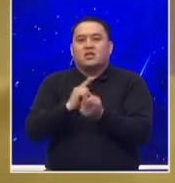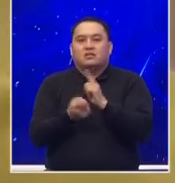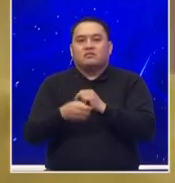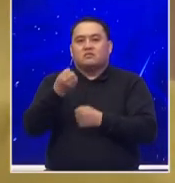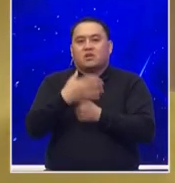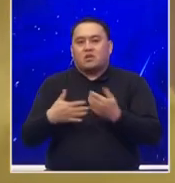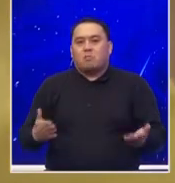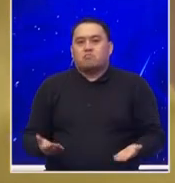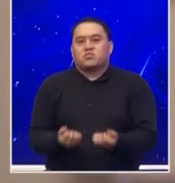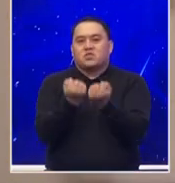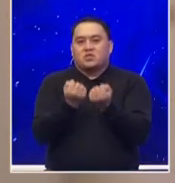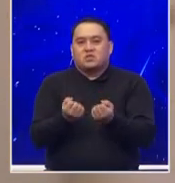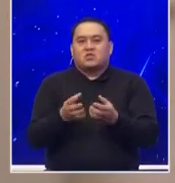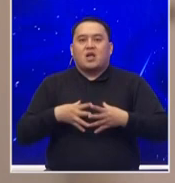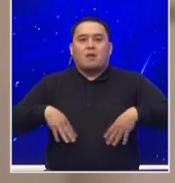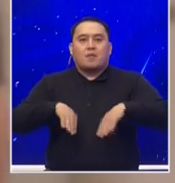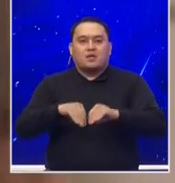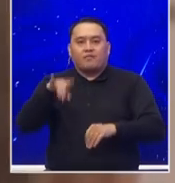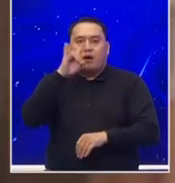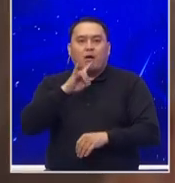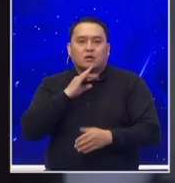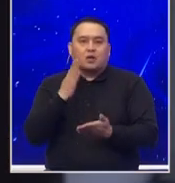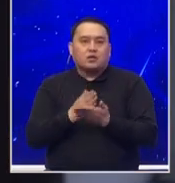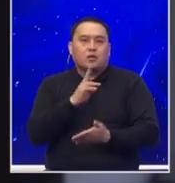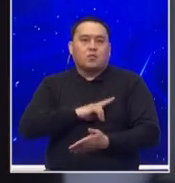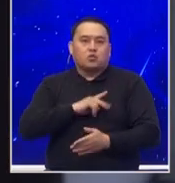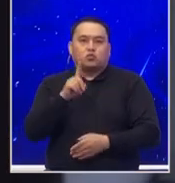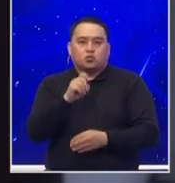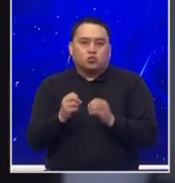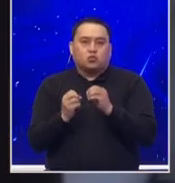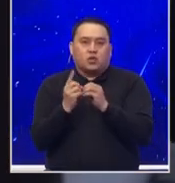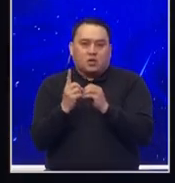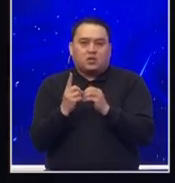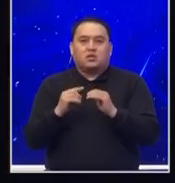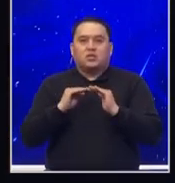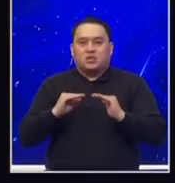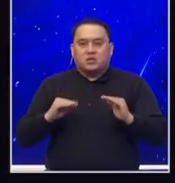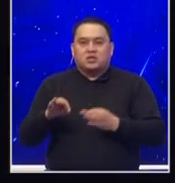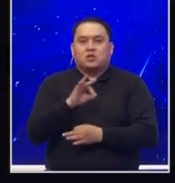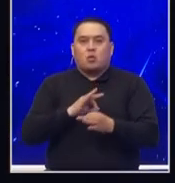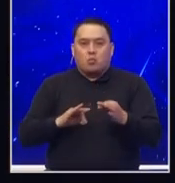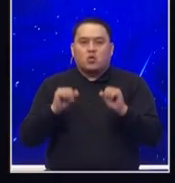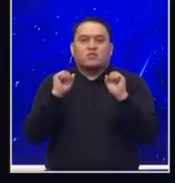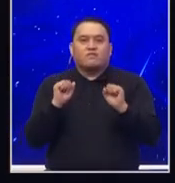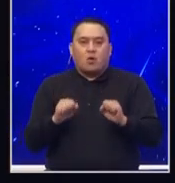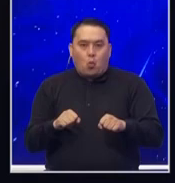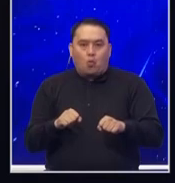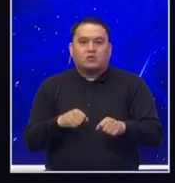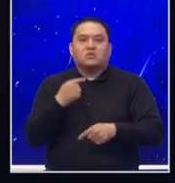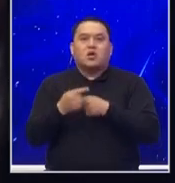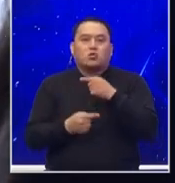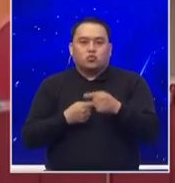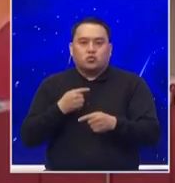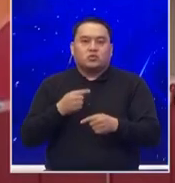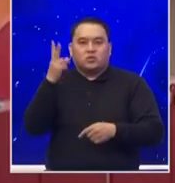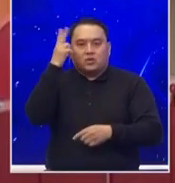центры поддержки семейного типа. В Казахстане все еще работает 101 детский дом, и вполне возможно, что в скором